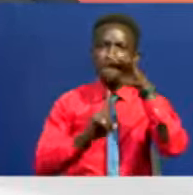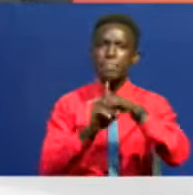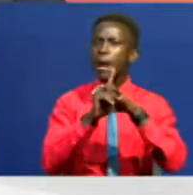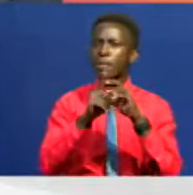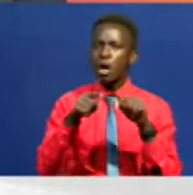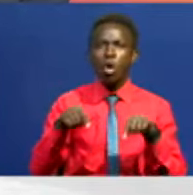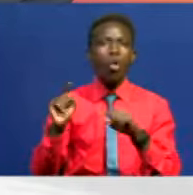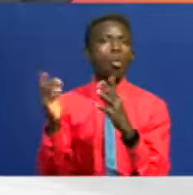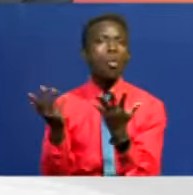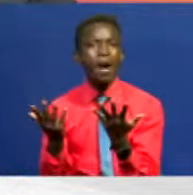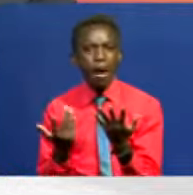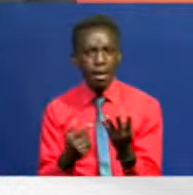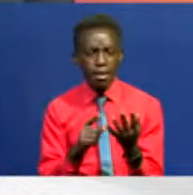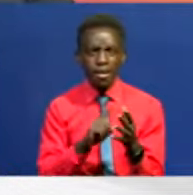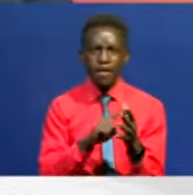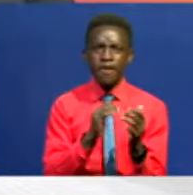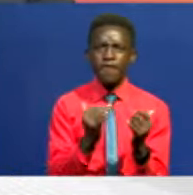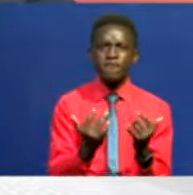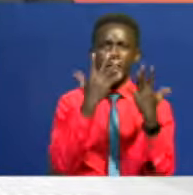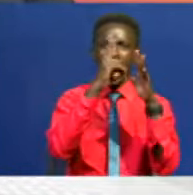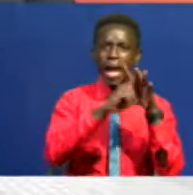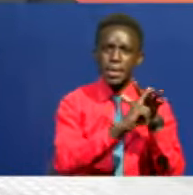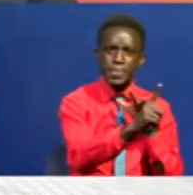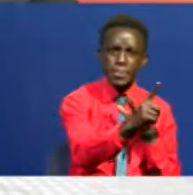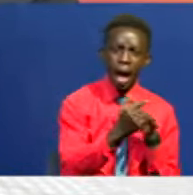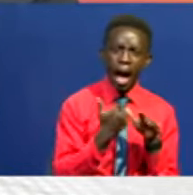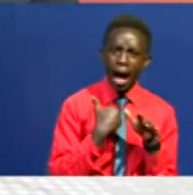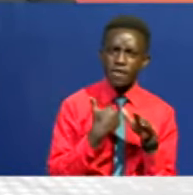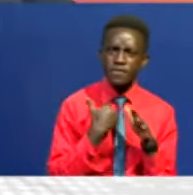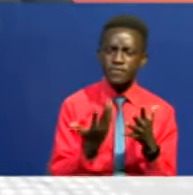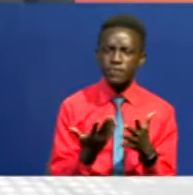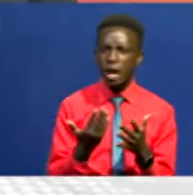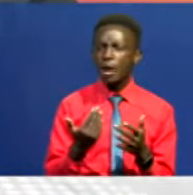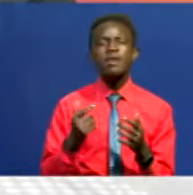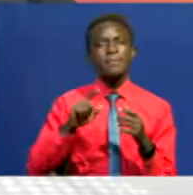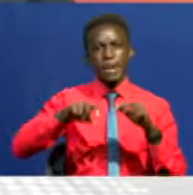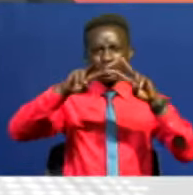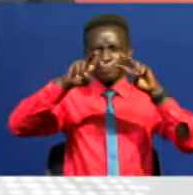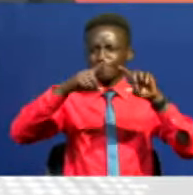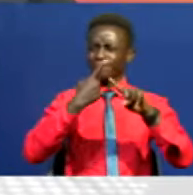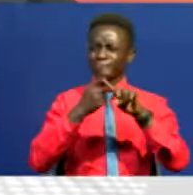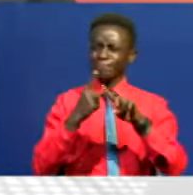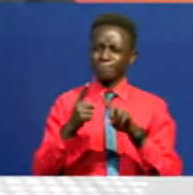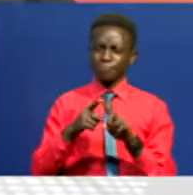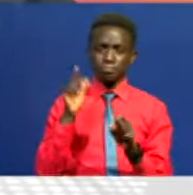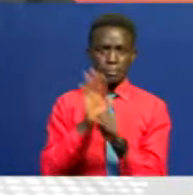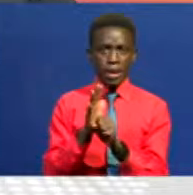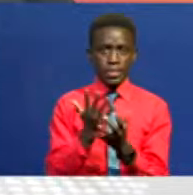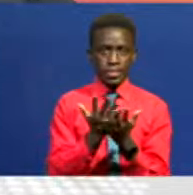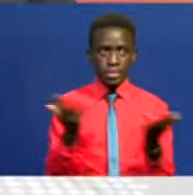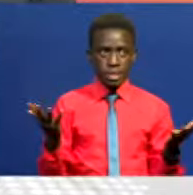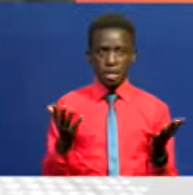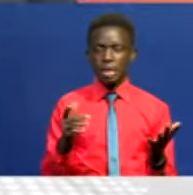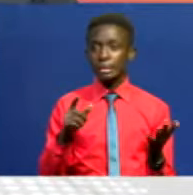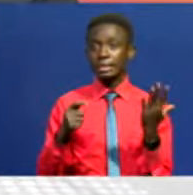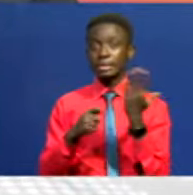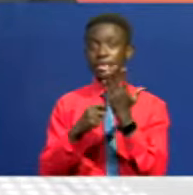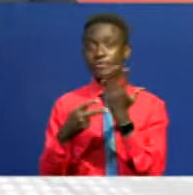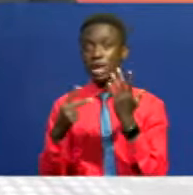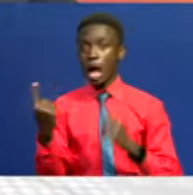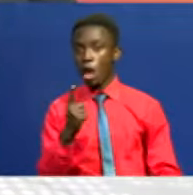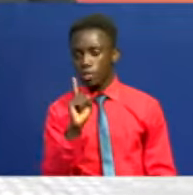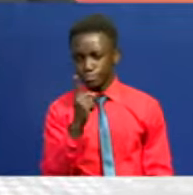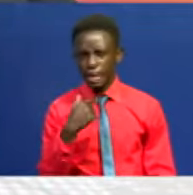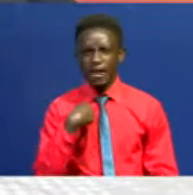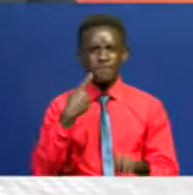maybe fire exit, kuna vitu vingi ambavyo wanaangalia, na sio TVETA pekee, kuna mashirika mbalimbali ambayo pia